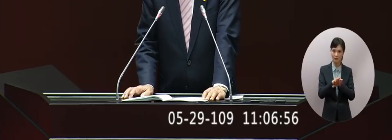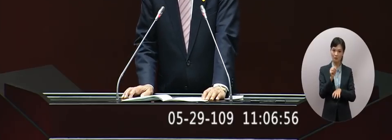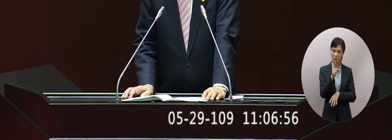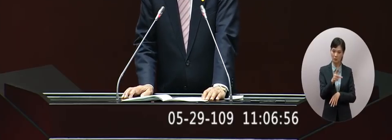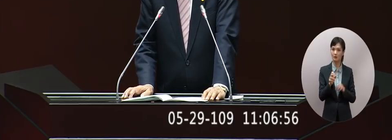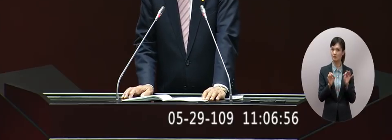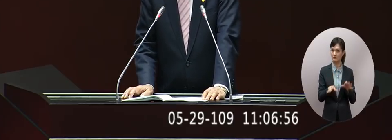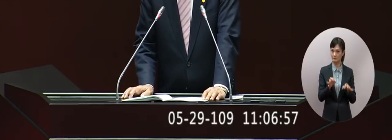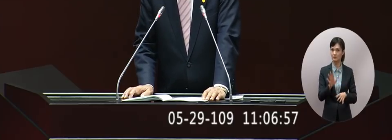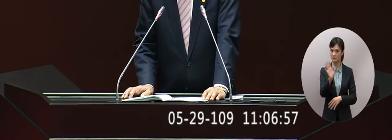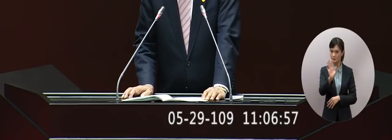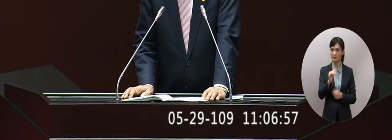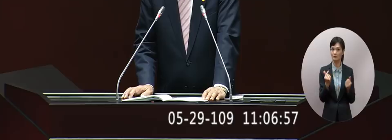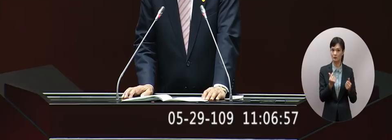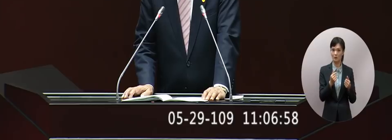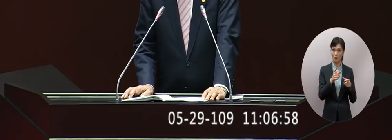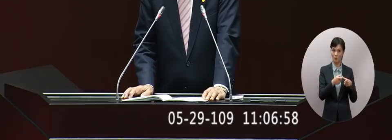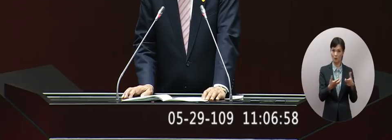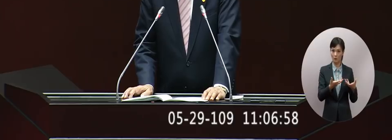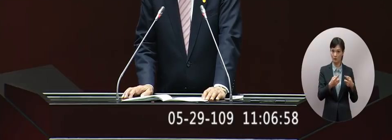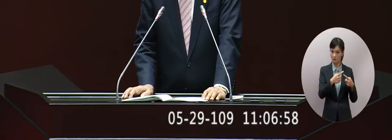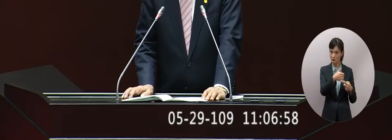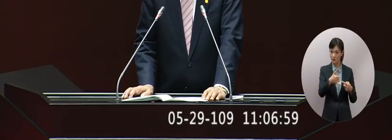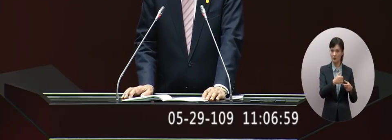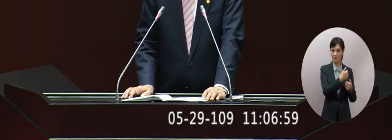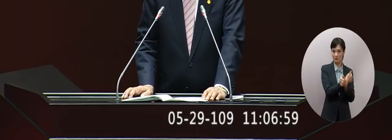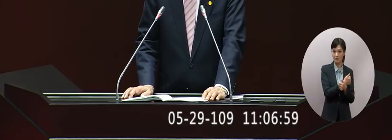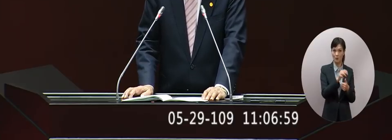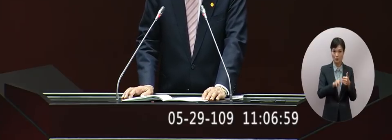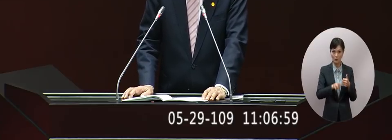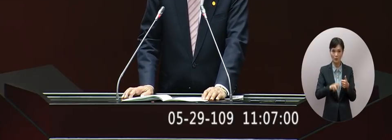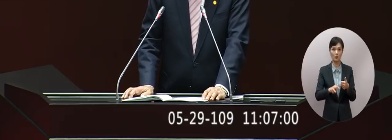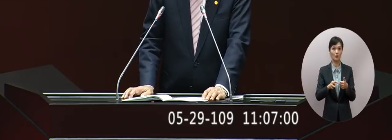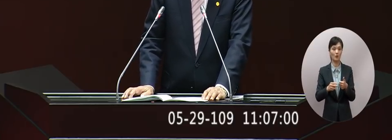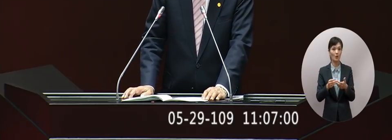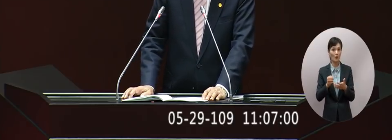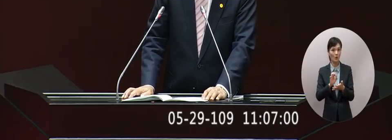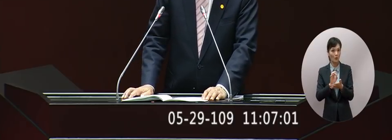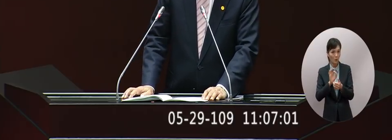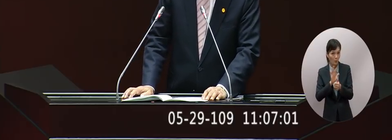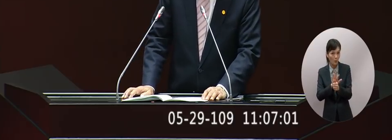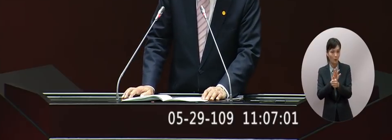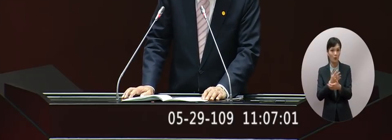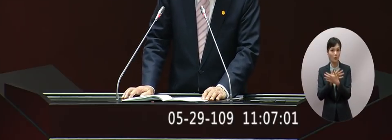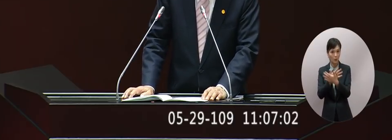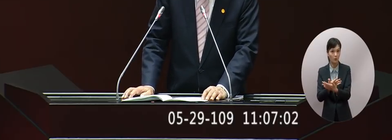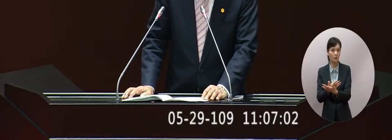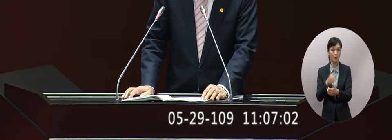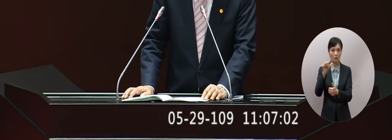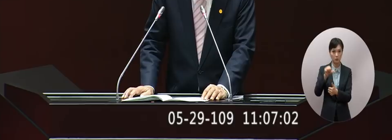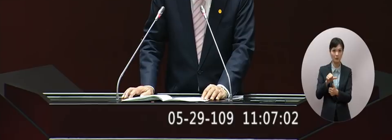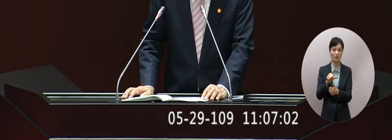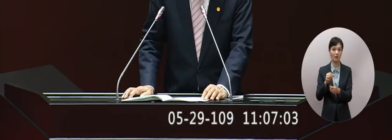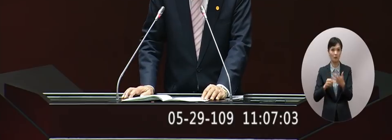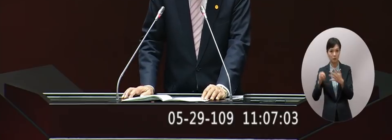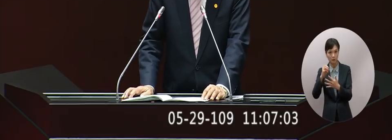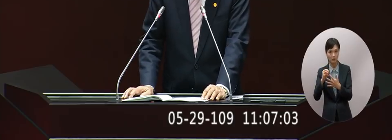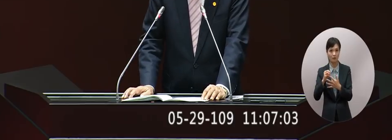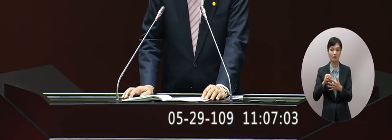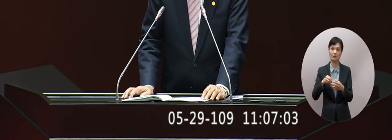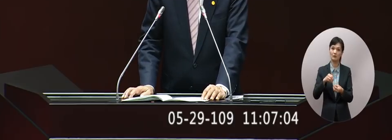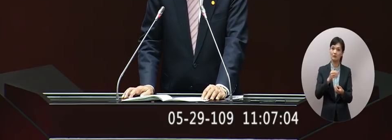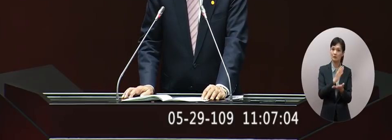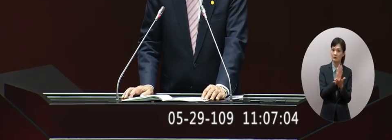员的考、训、用、奖、惩、到调动、升